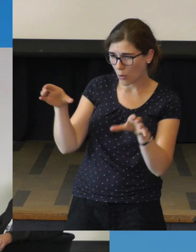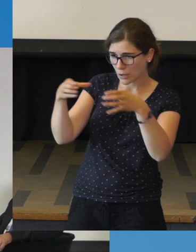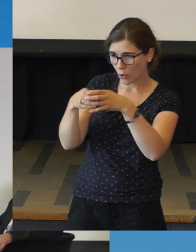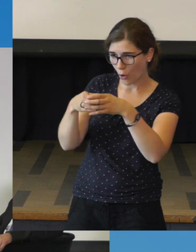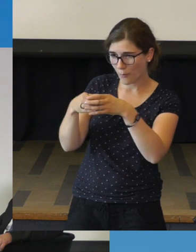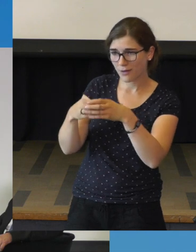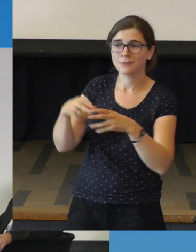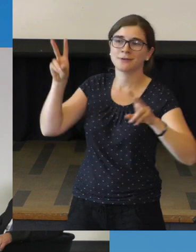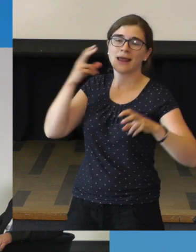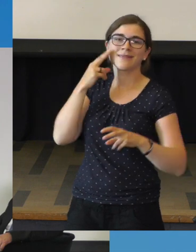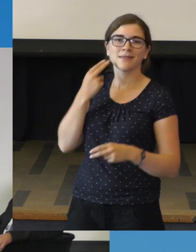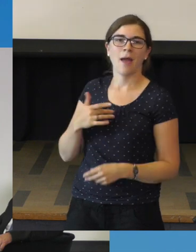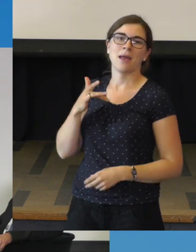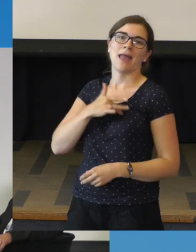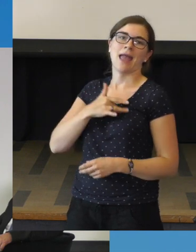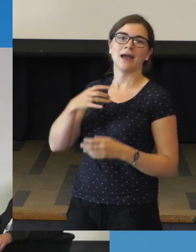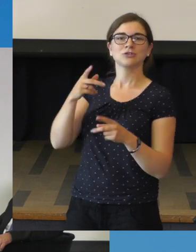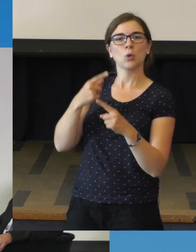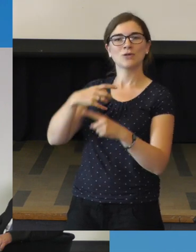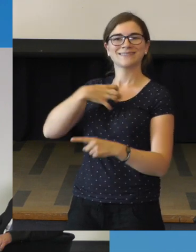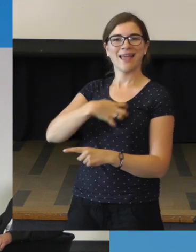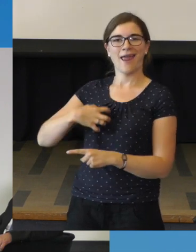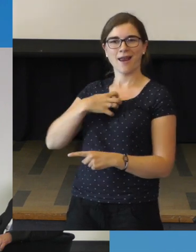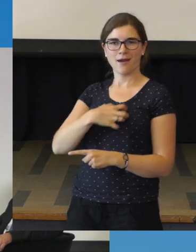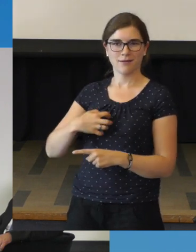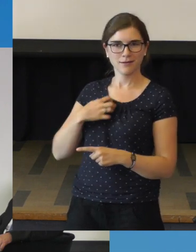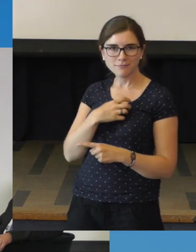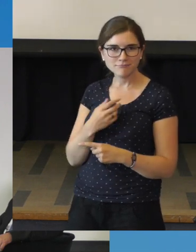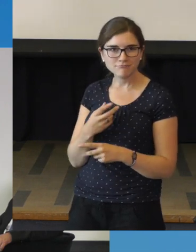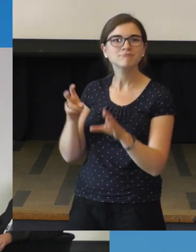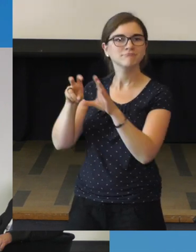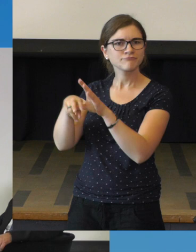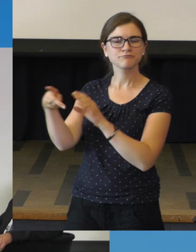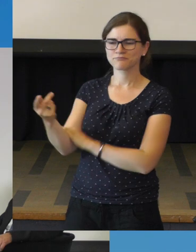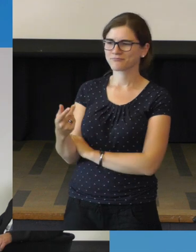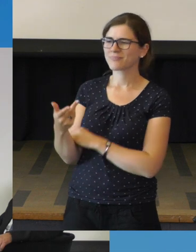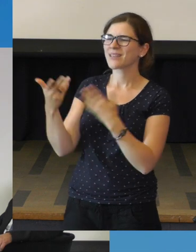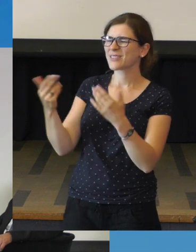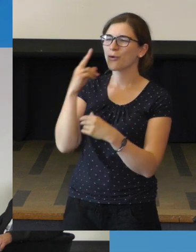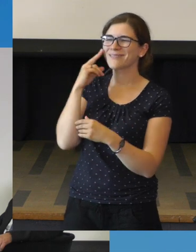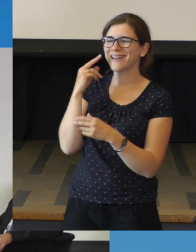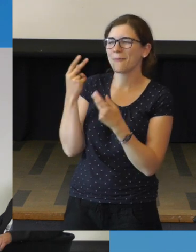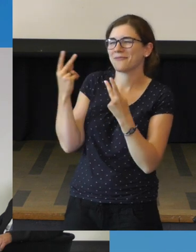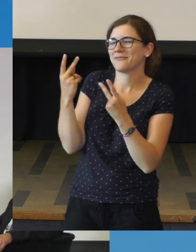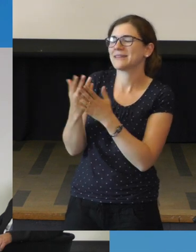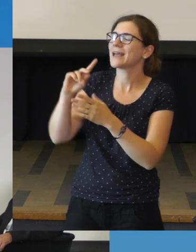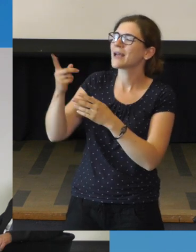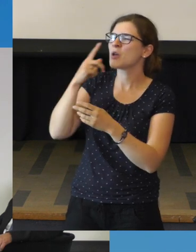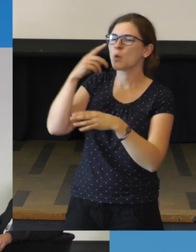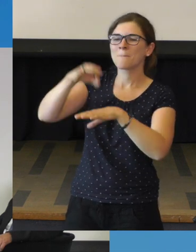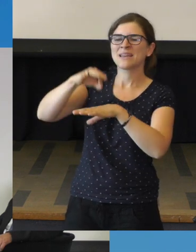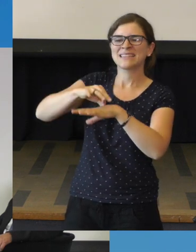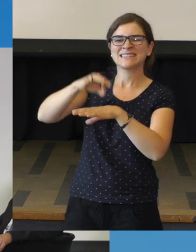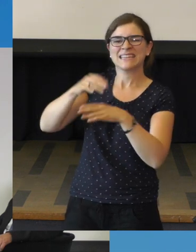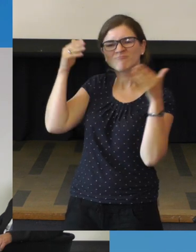Namen Herz und Seele, dass der Name sagt, es geht nicht nur um die Medizin, sondern der Kopf muss auch mitspielen.